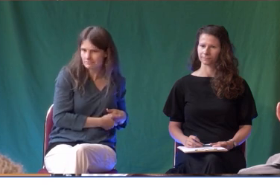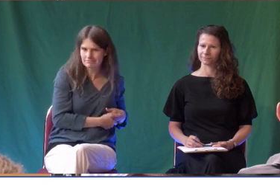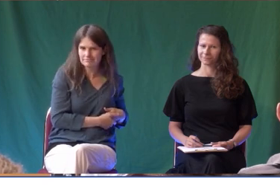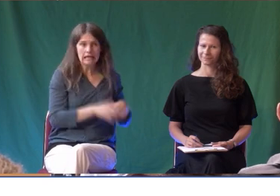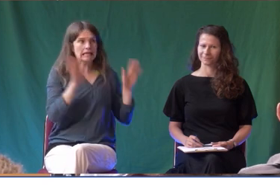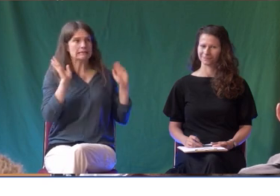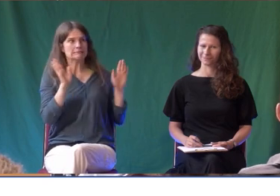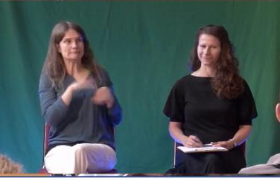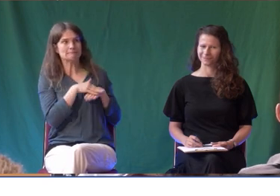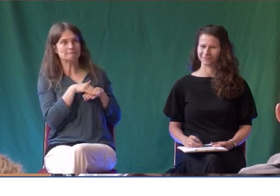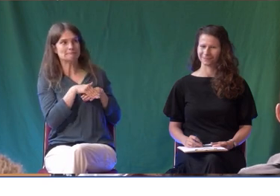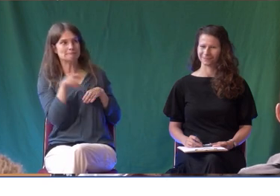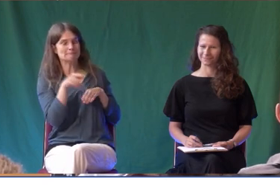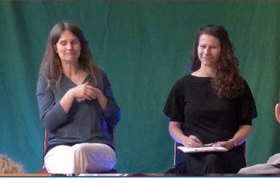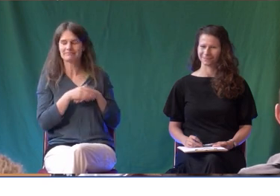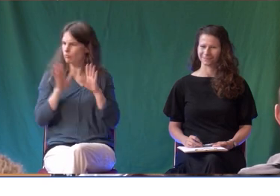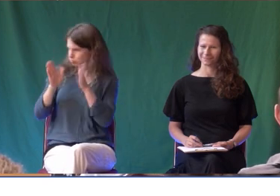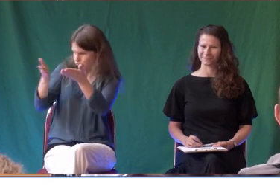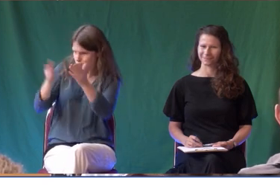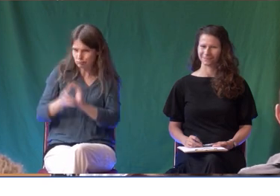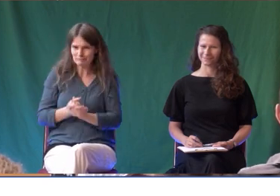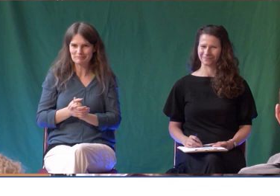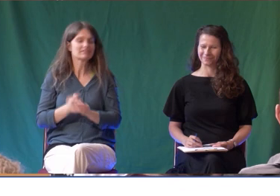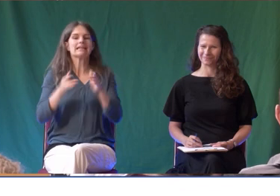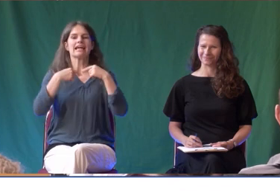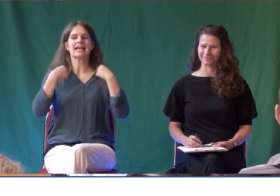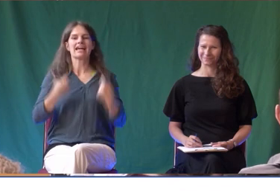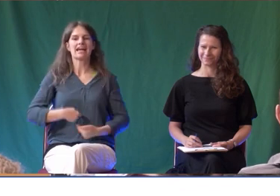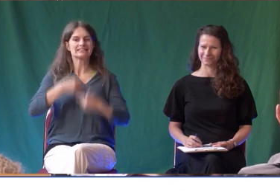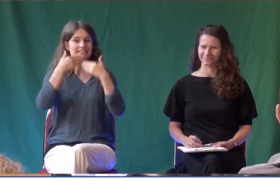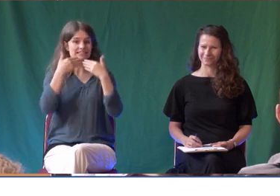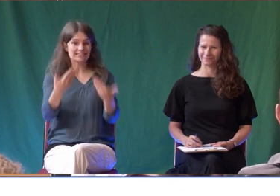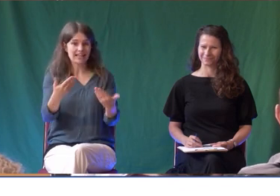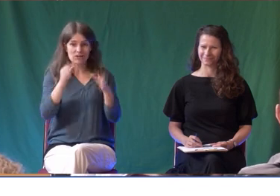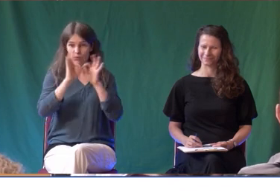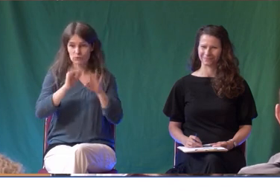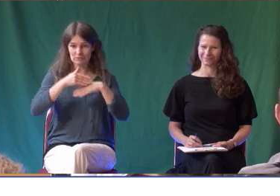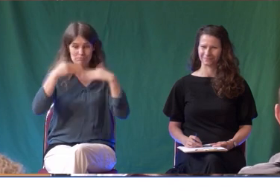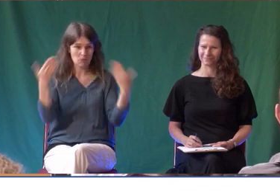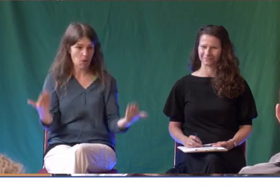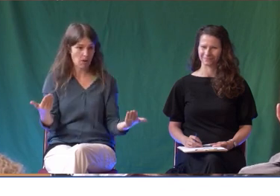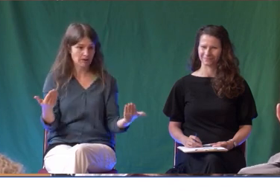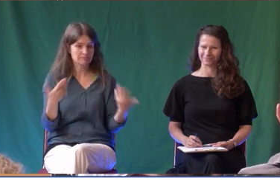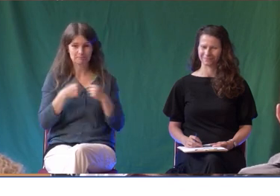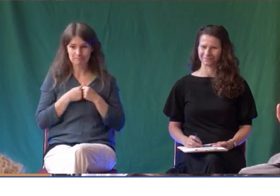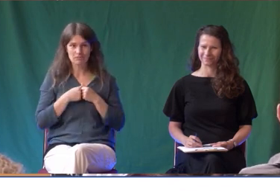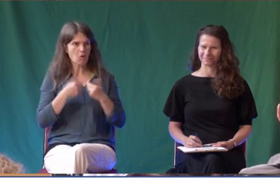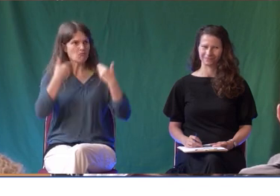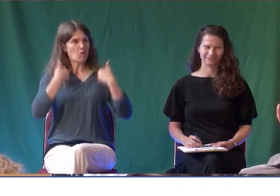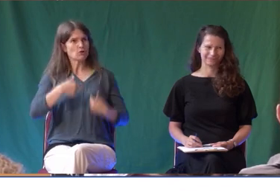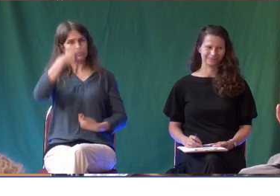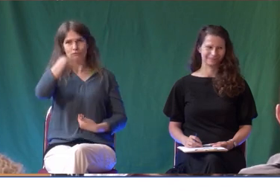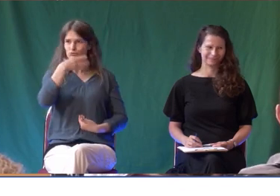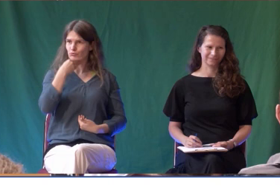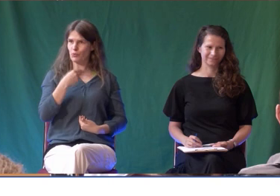Entschuldigung herzlichen Dank guten Morgen auch für die für schöne Vorstellung da muss ich gar nicht mehr viel sagen